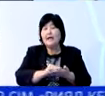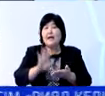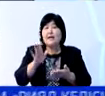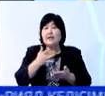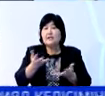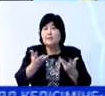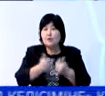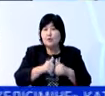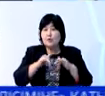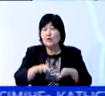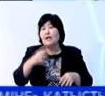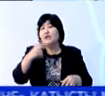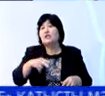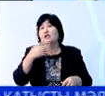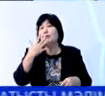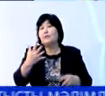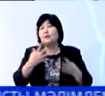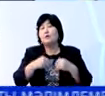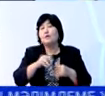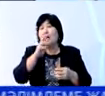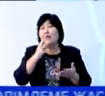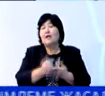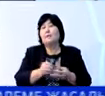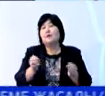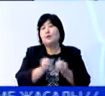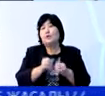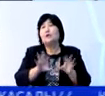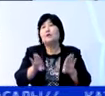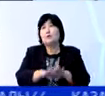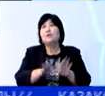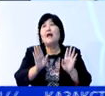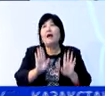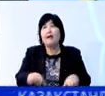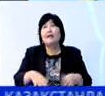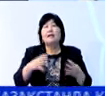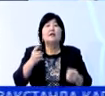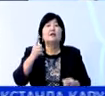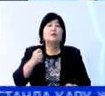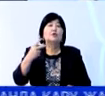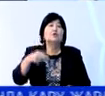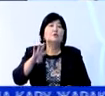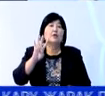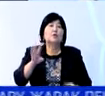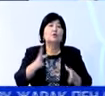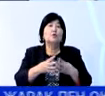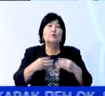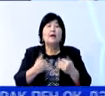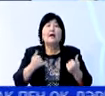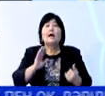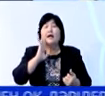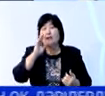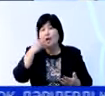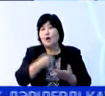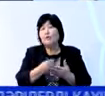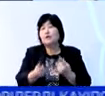жүргізілді, ал 25 отбасының табысы өзгерсіз болуына сол күйі қалды. Енді 124 отбасының қазіргі таңда